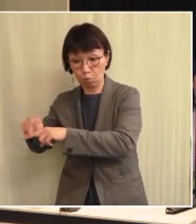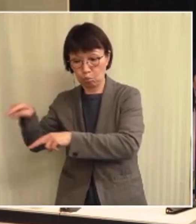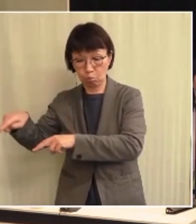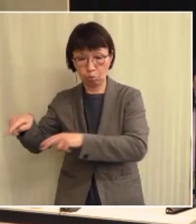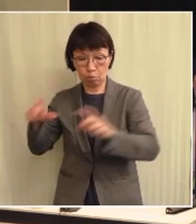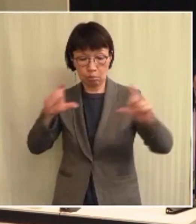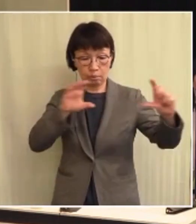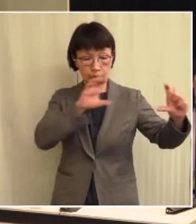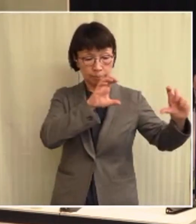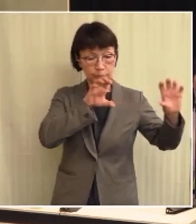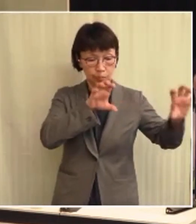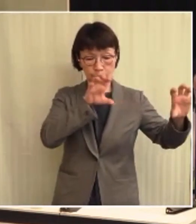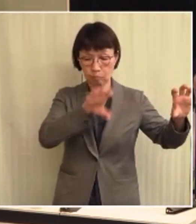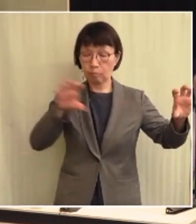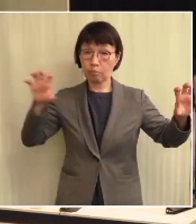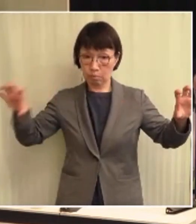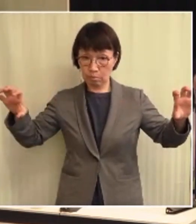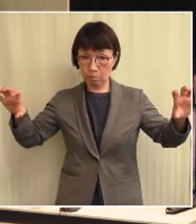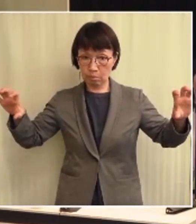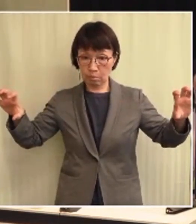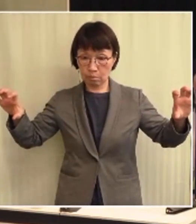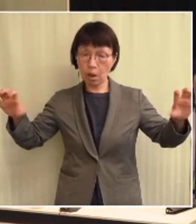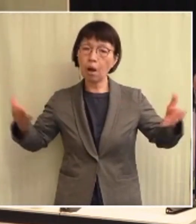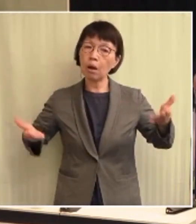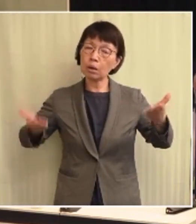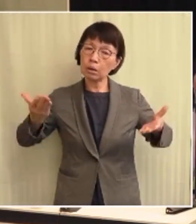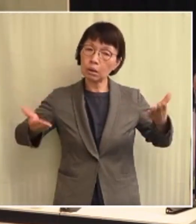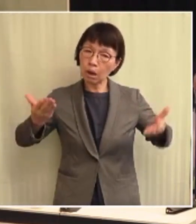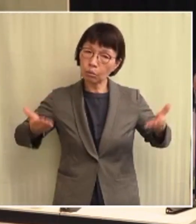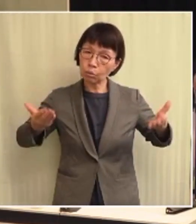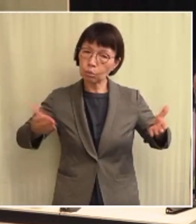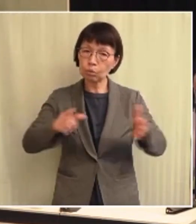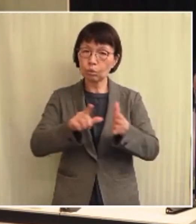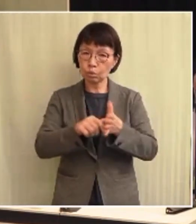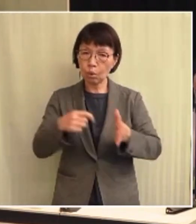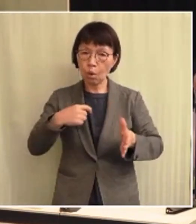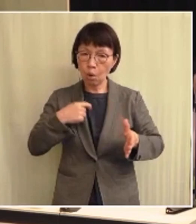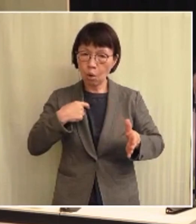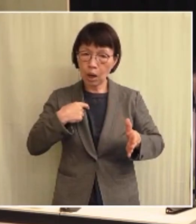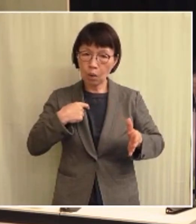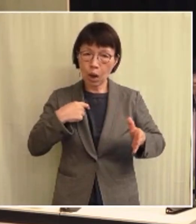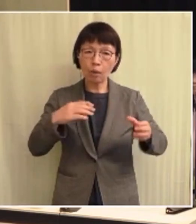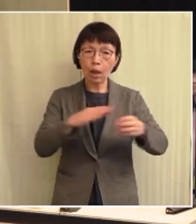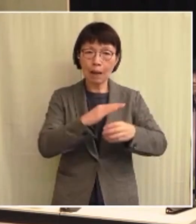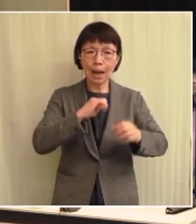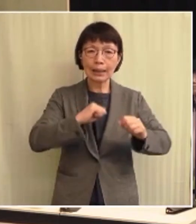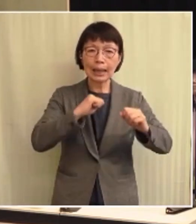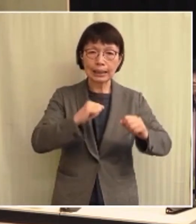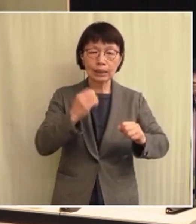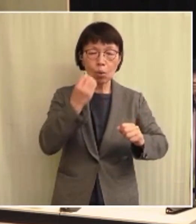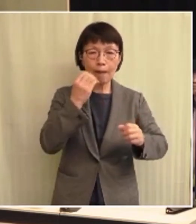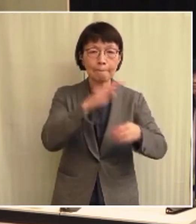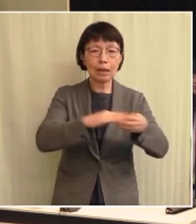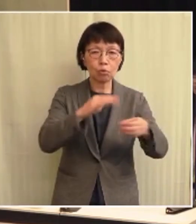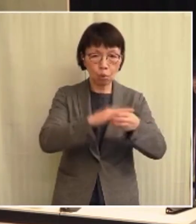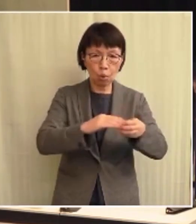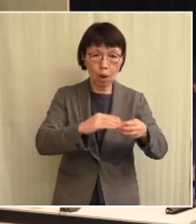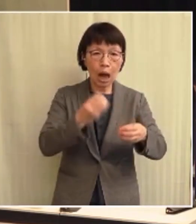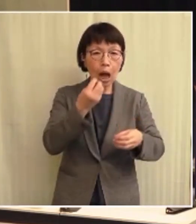そこにございますけども、これを比較しますと、この我々の弁当、ご飯の量が 200g ということ